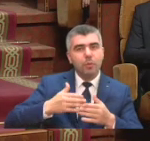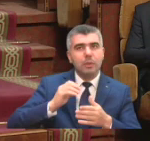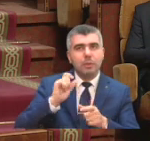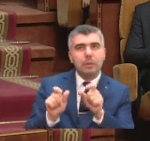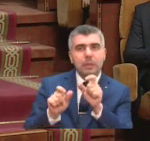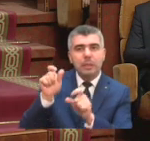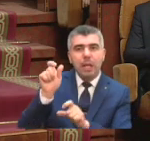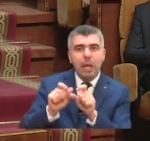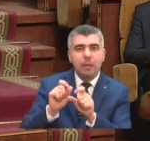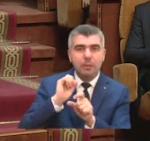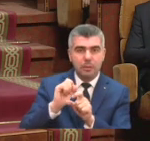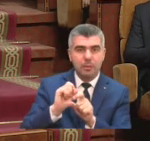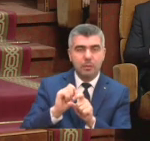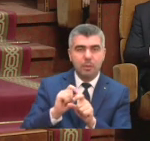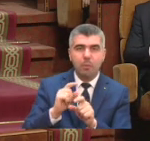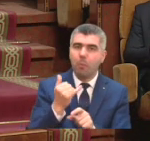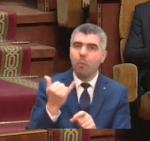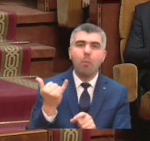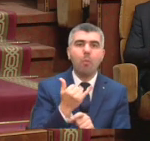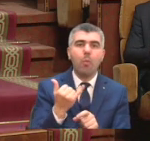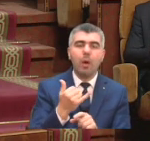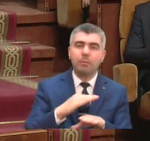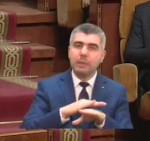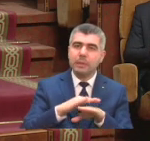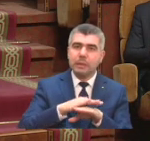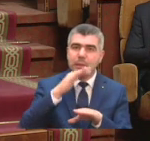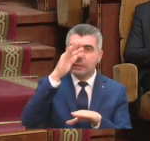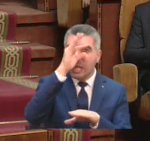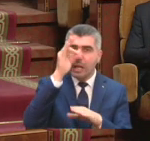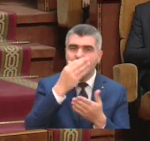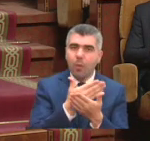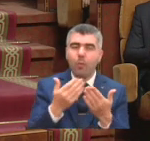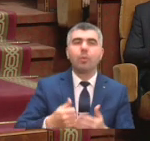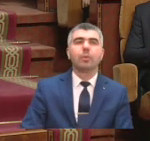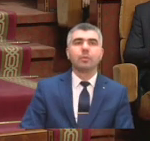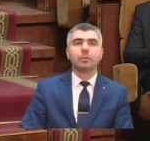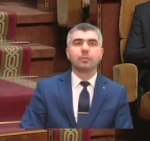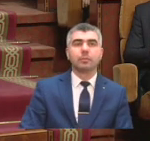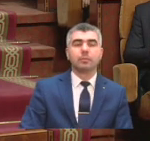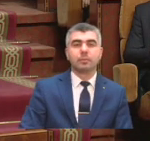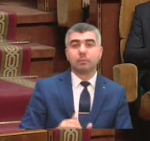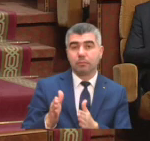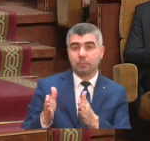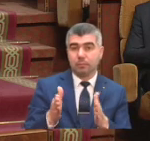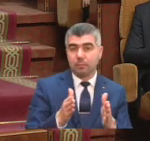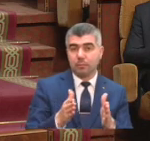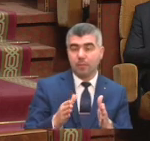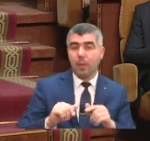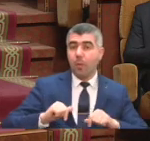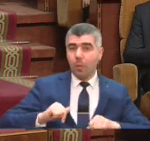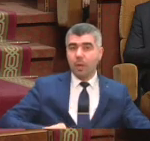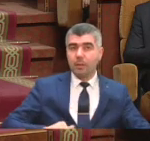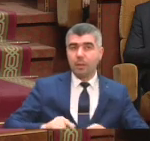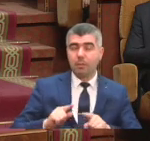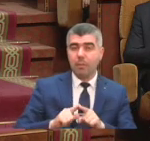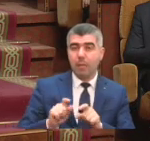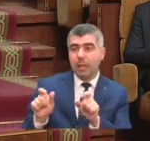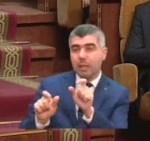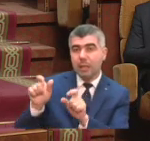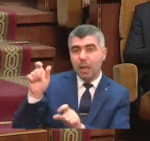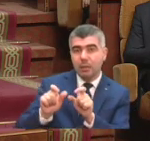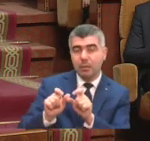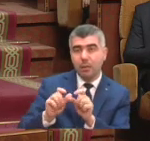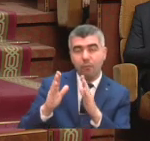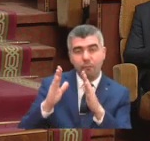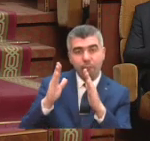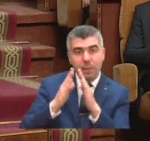المواطن أساس كل السياسات العمومية. السيدة الوزيرة، حاجة الإنسان في السكن اللائق